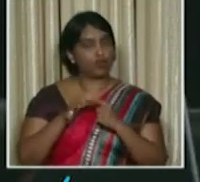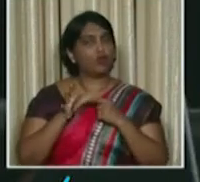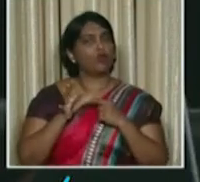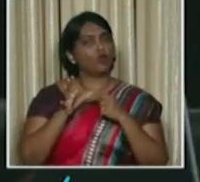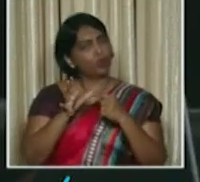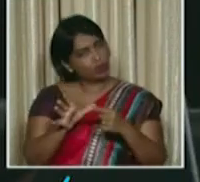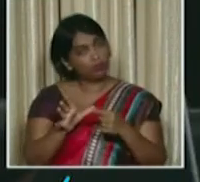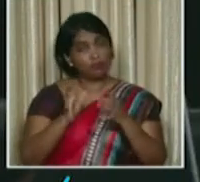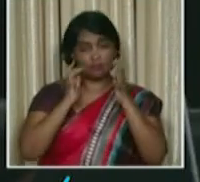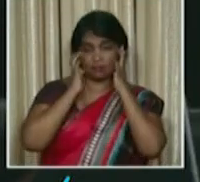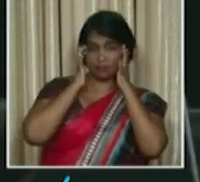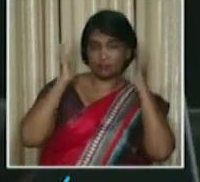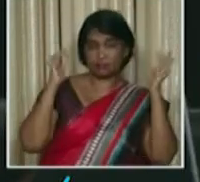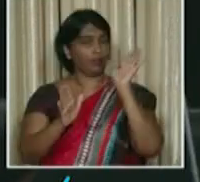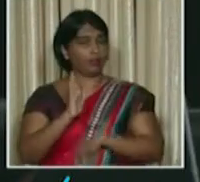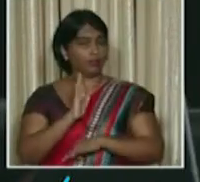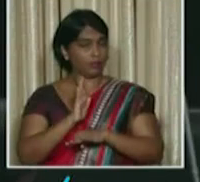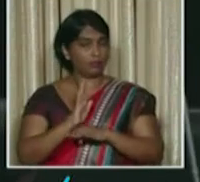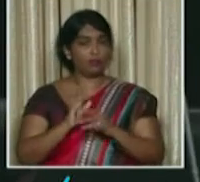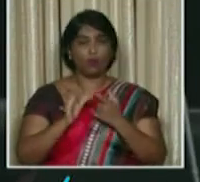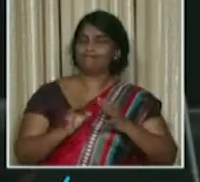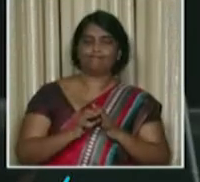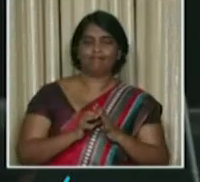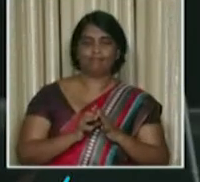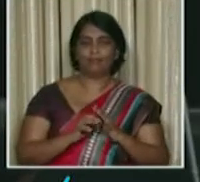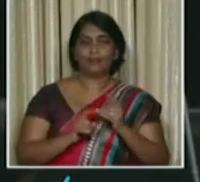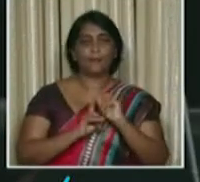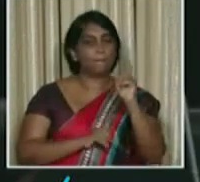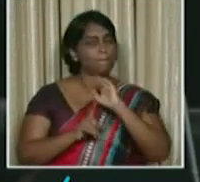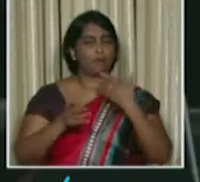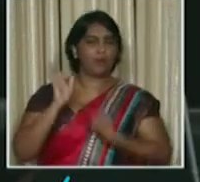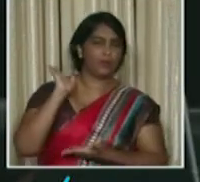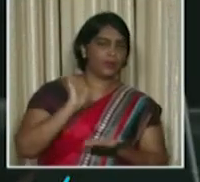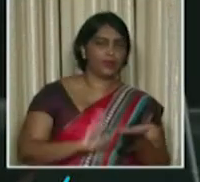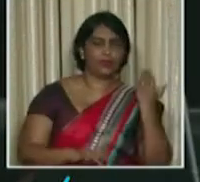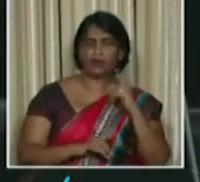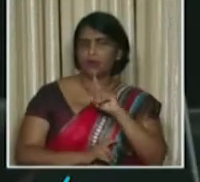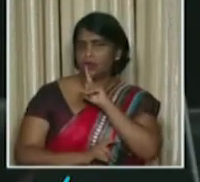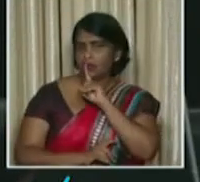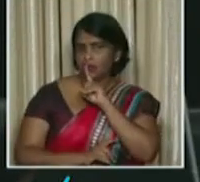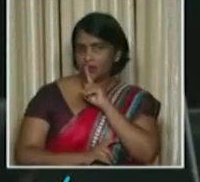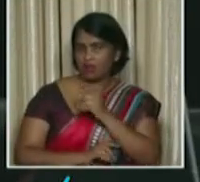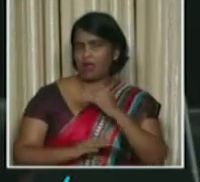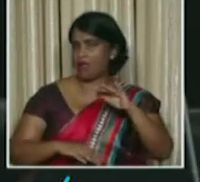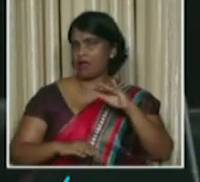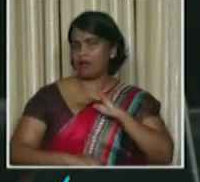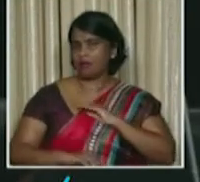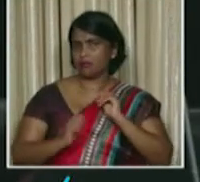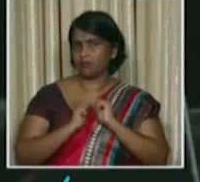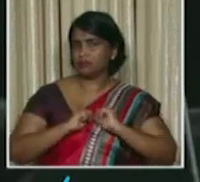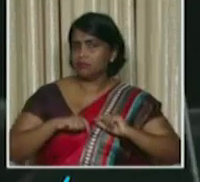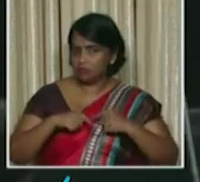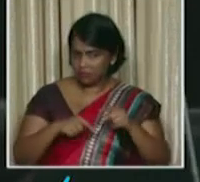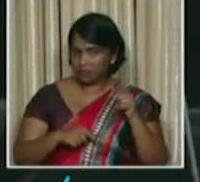දීම උද්දච්ච ලෙස ප්‍රතික්ෂේප කරනවා. උත්තර දෙන්නේ සභාගර්මෙන් පිටවෙලා යනවා කියන ආකල්පය අනුගමනය කරනවා